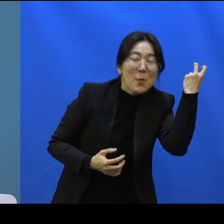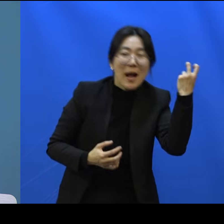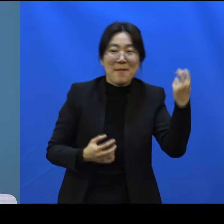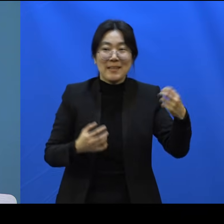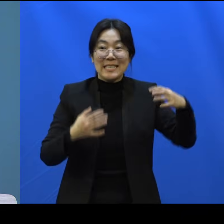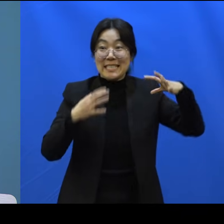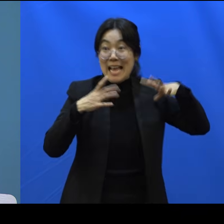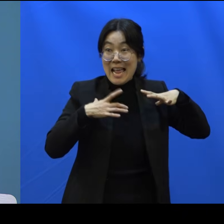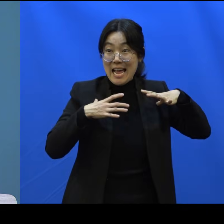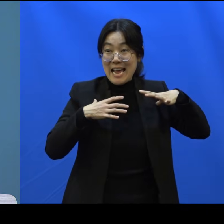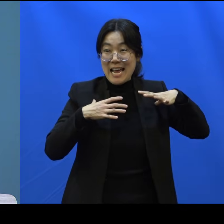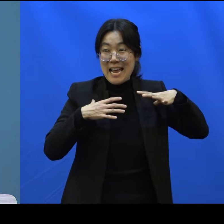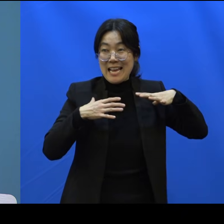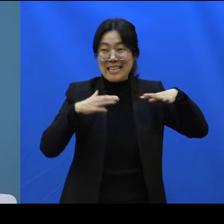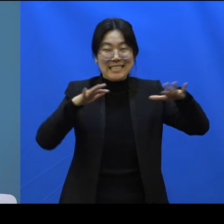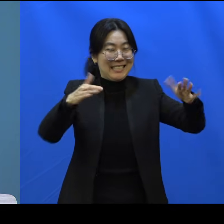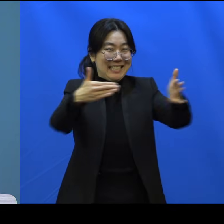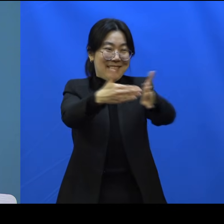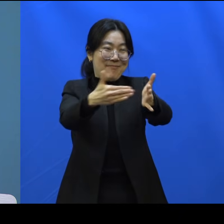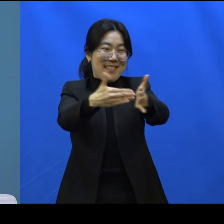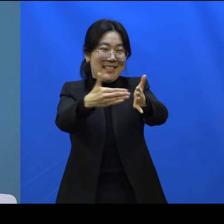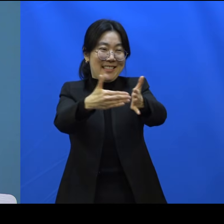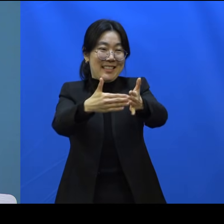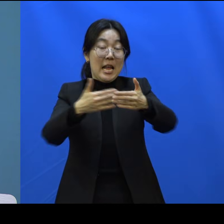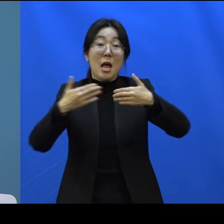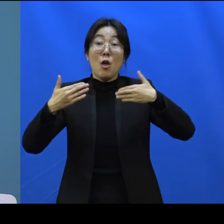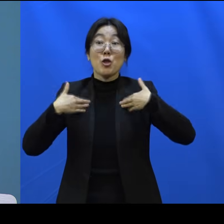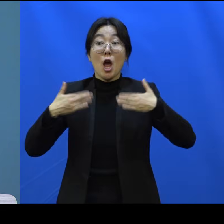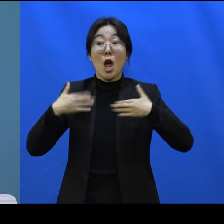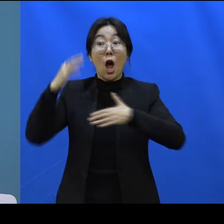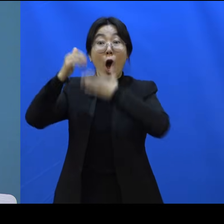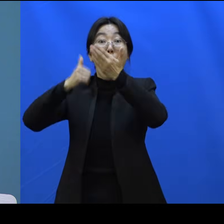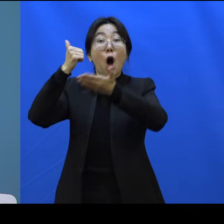내가 경험한 어떤 영적 체험도 자랑하지 마십시오.